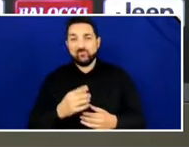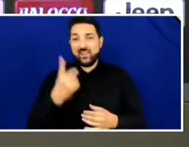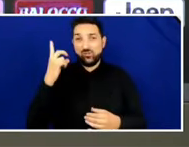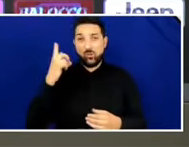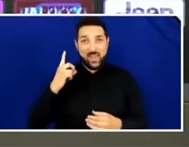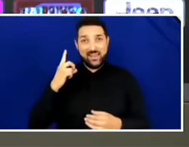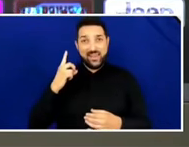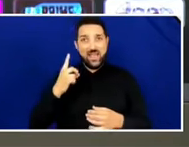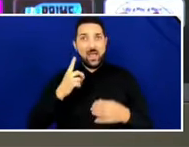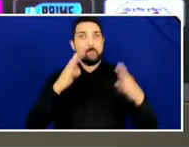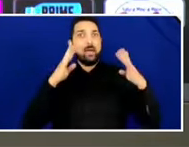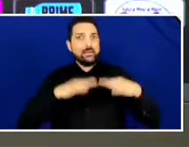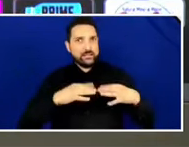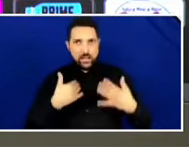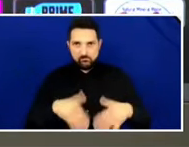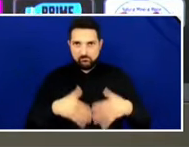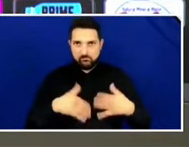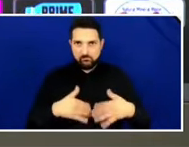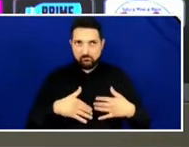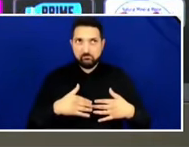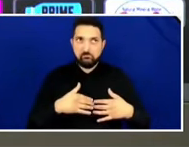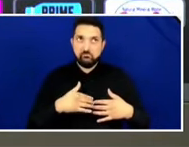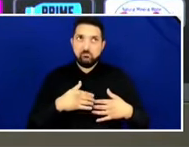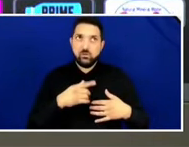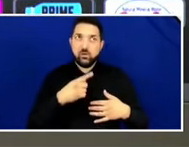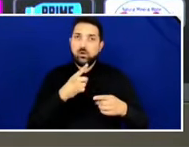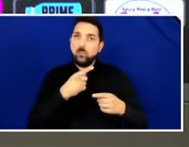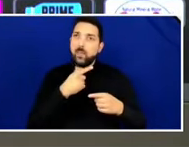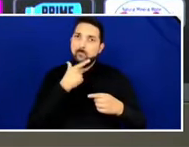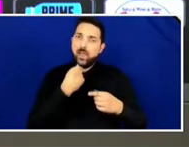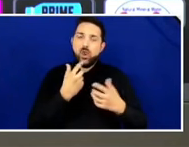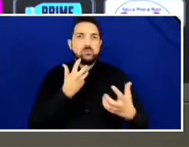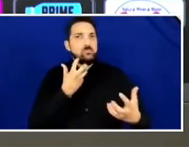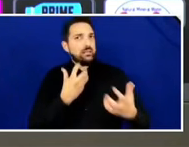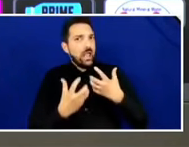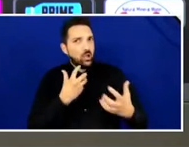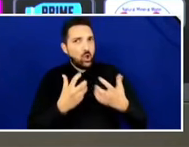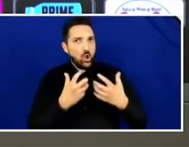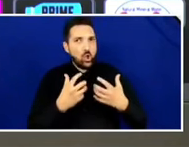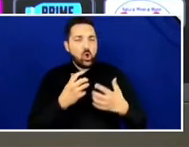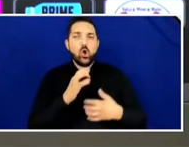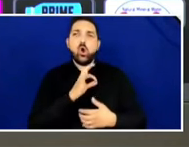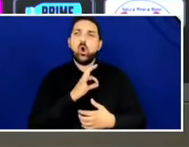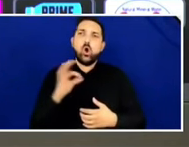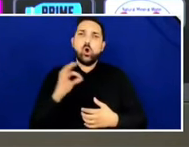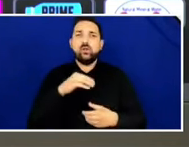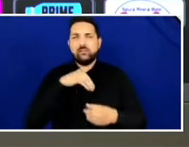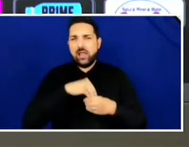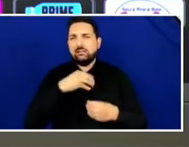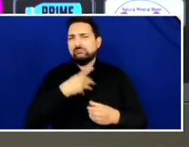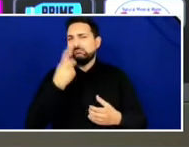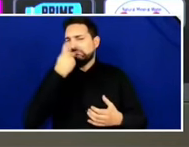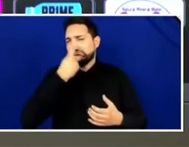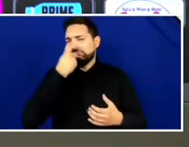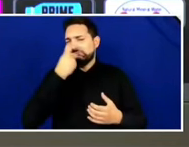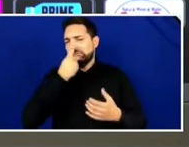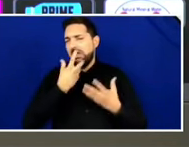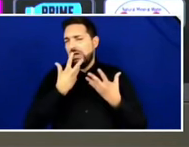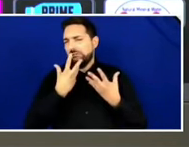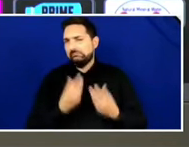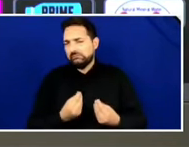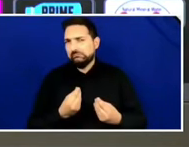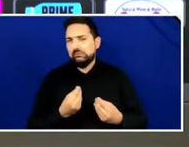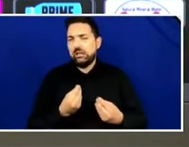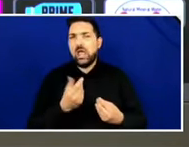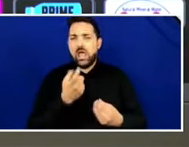complessivamente uno spot per il calcio o una partita piena di tra virgolette imperfezioni e alla luce di questo le imperfezioni in